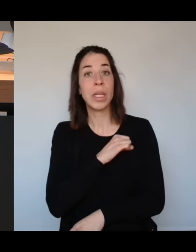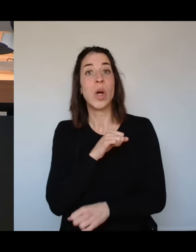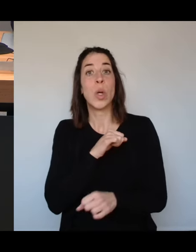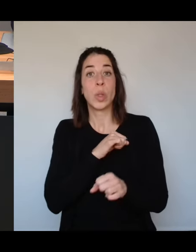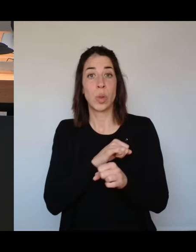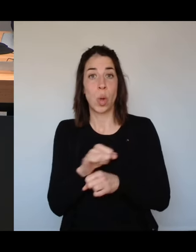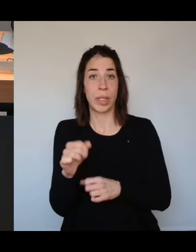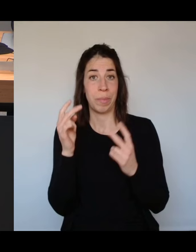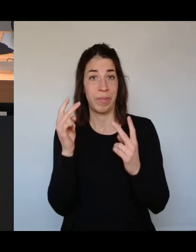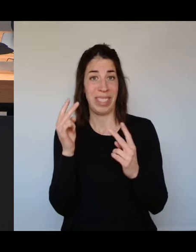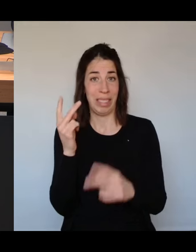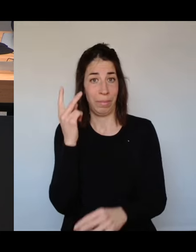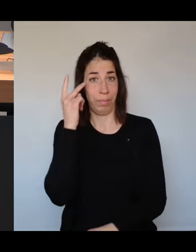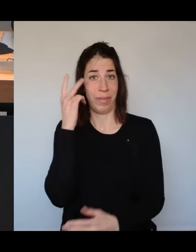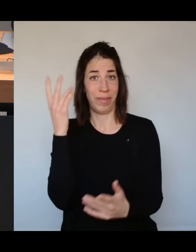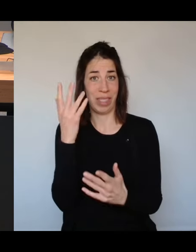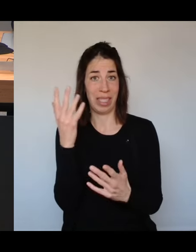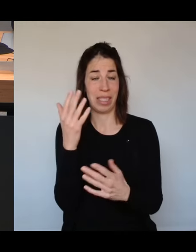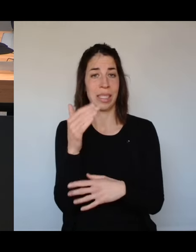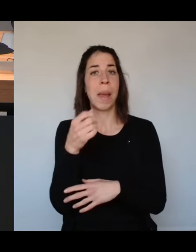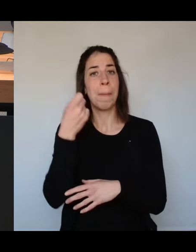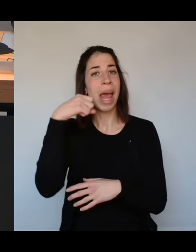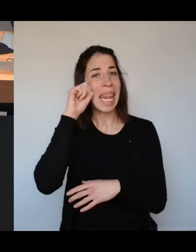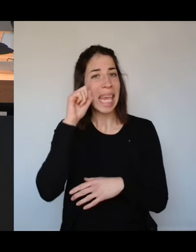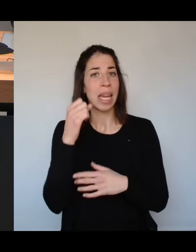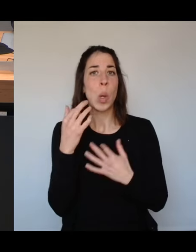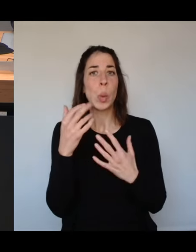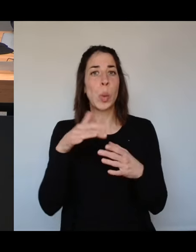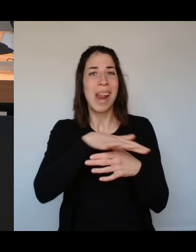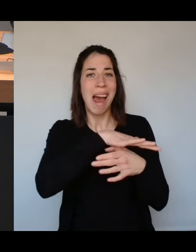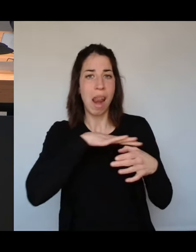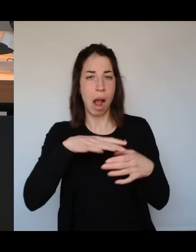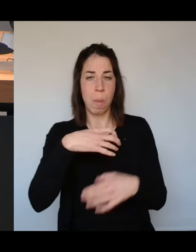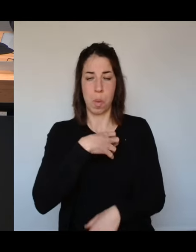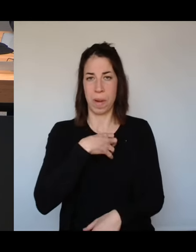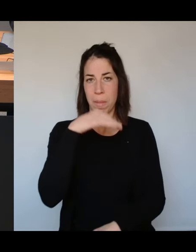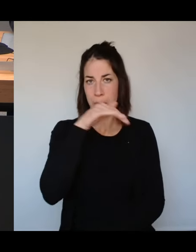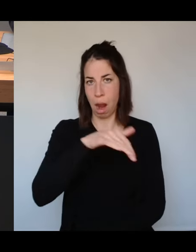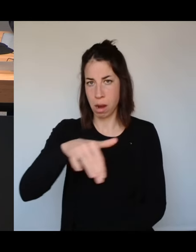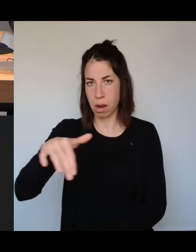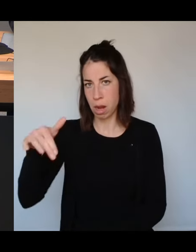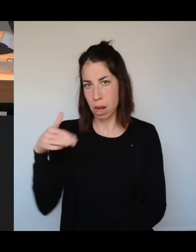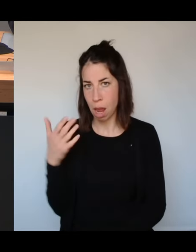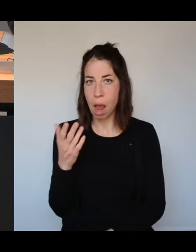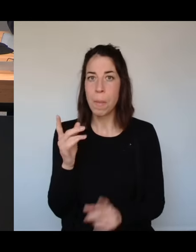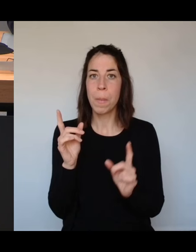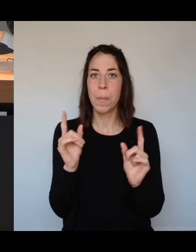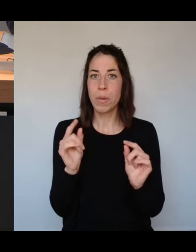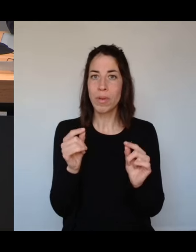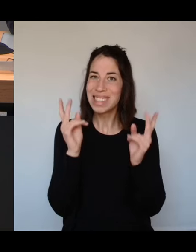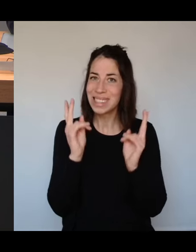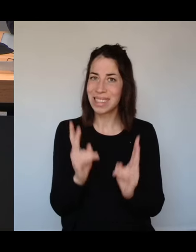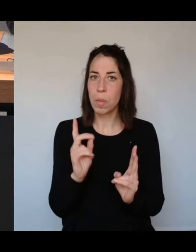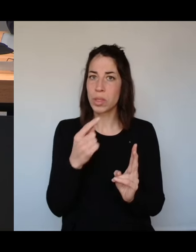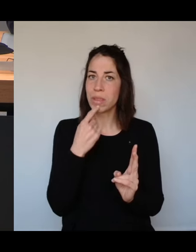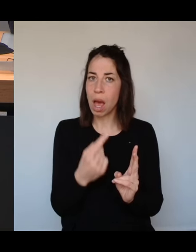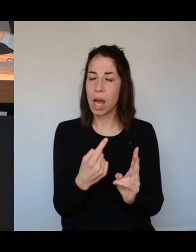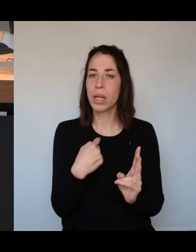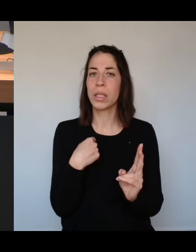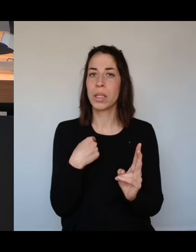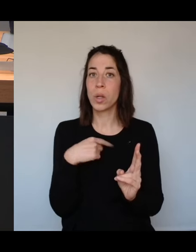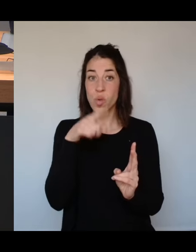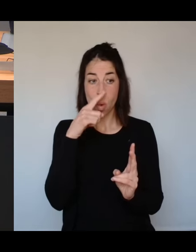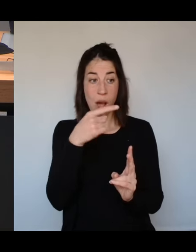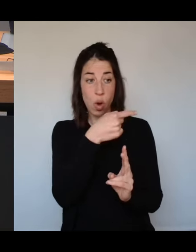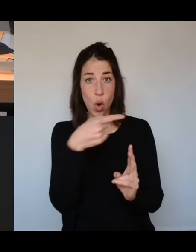ein Problem haben. Und insoweit ist es auch richtig zu sagen, wir sollen nicht nur über den Görlitzer Park reden, sondern wir müssen tatsächlich über die ganze